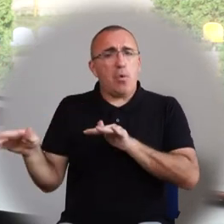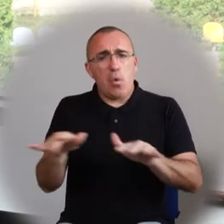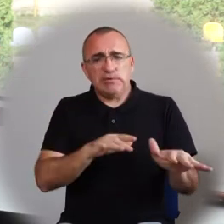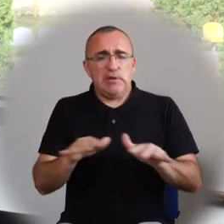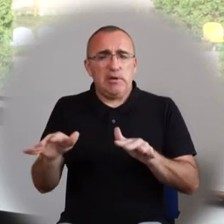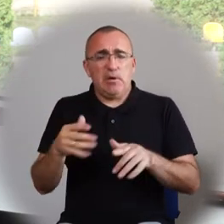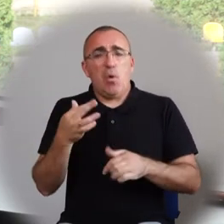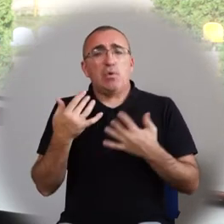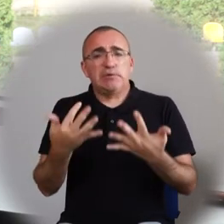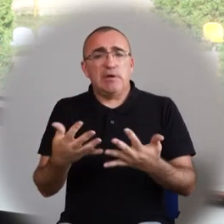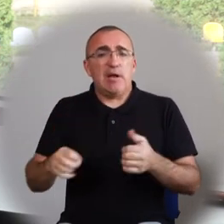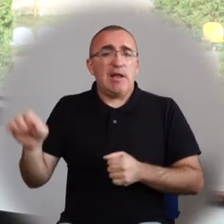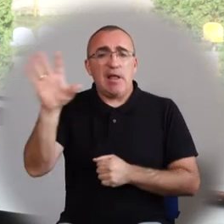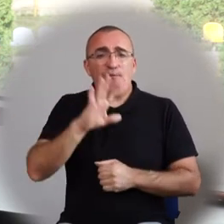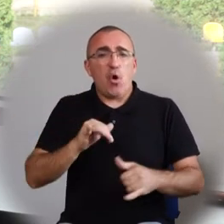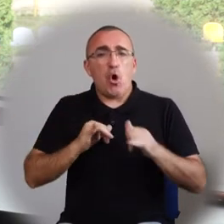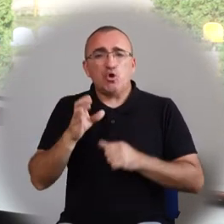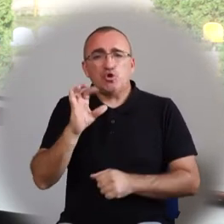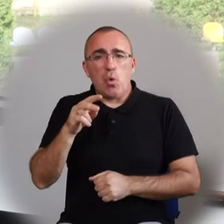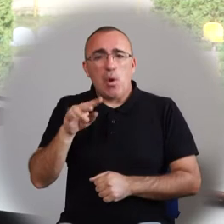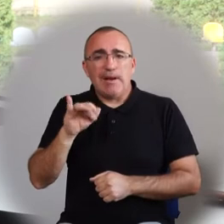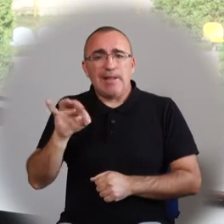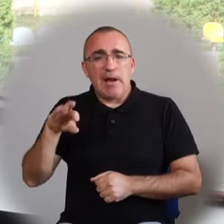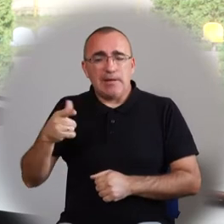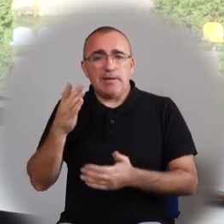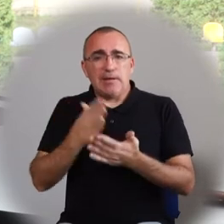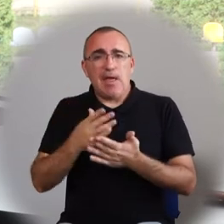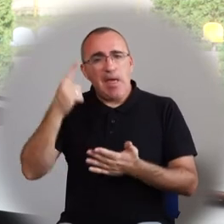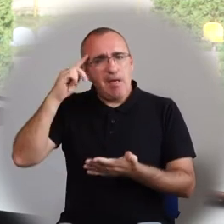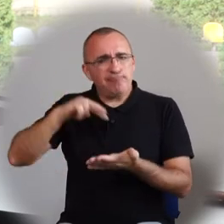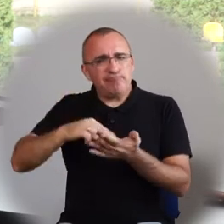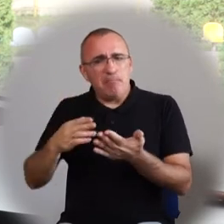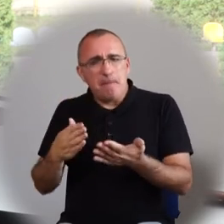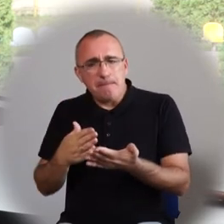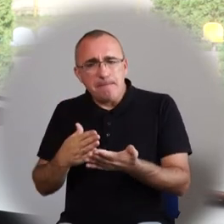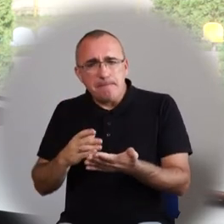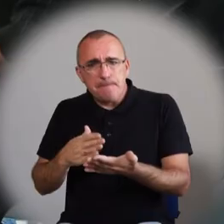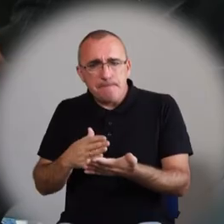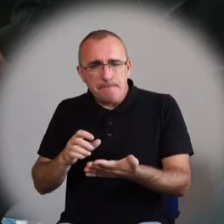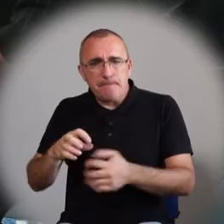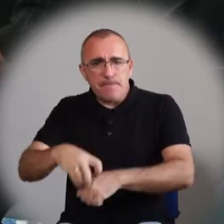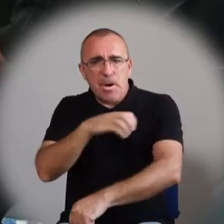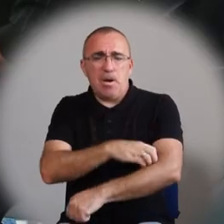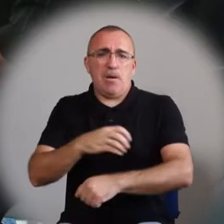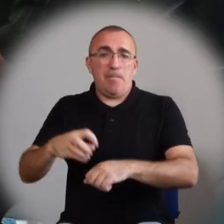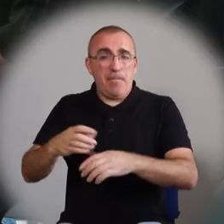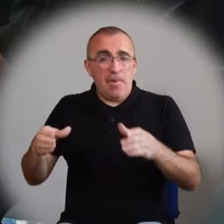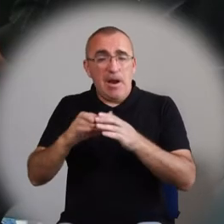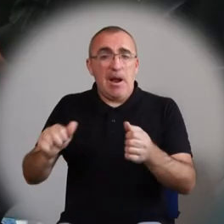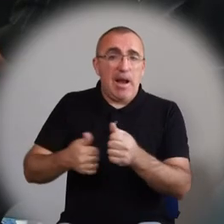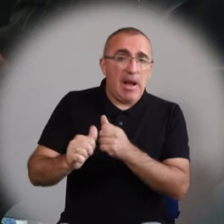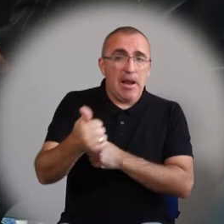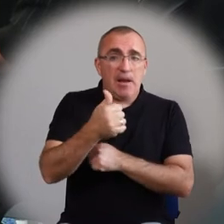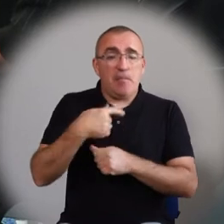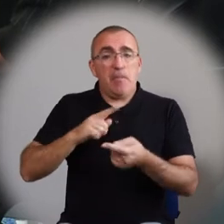всіх виборчих процесів, оскільки Європейська солідарність є ідеологічною партією. І ви бачите, як за ці роки